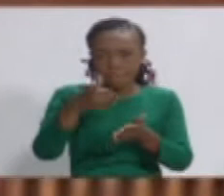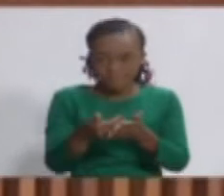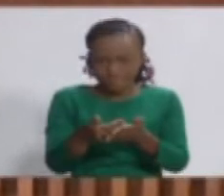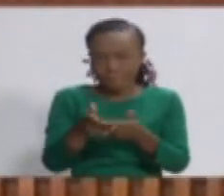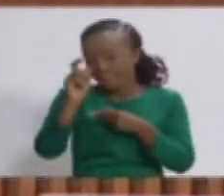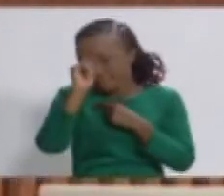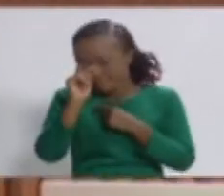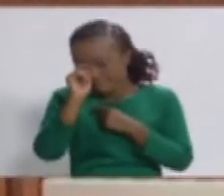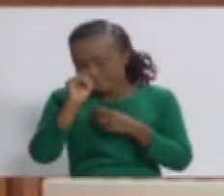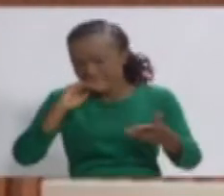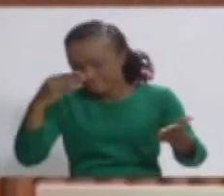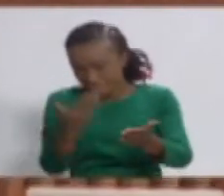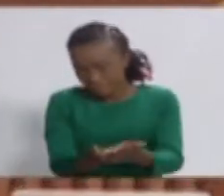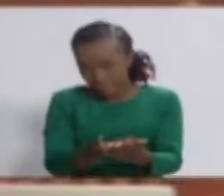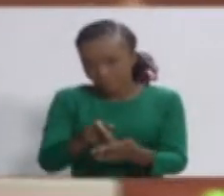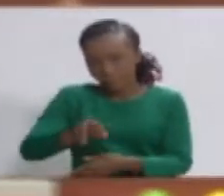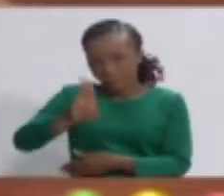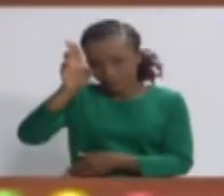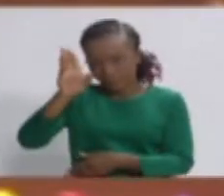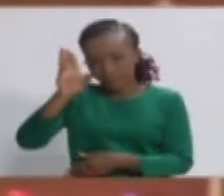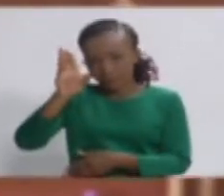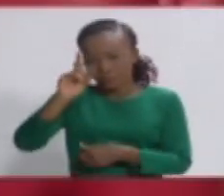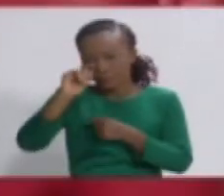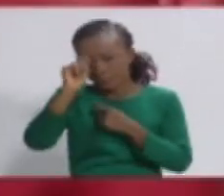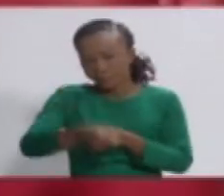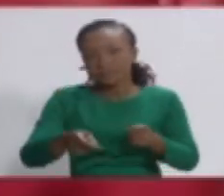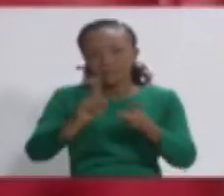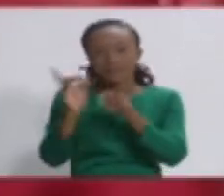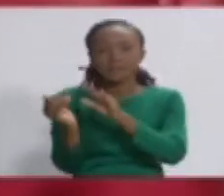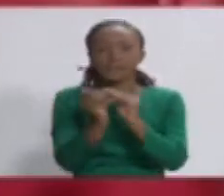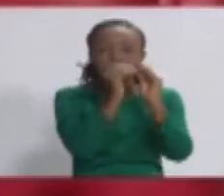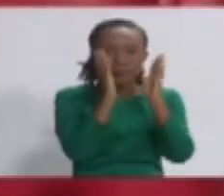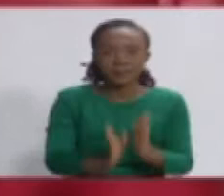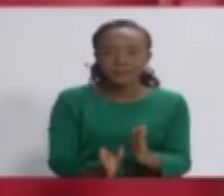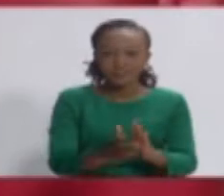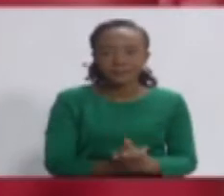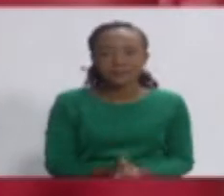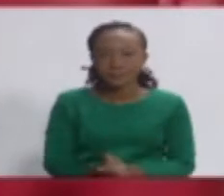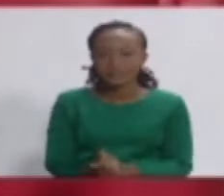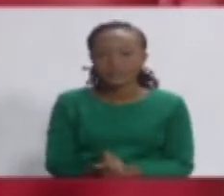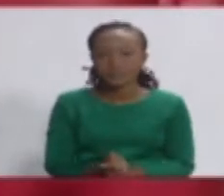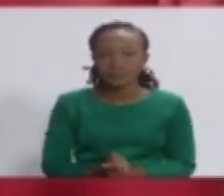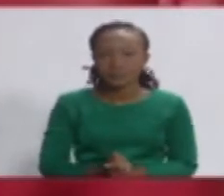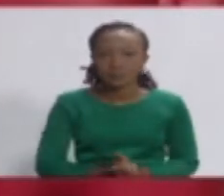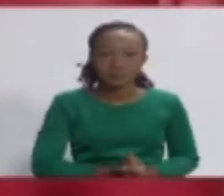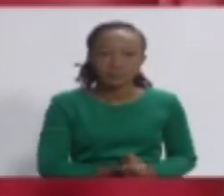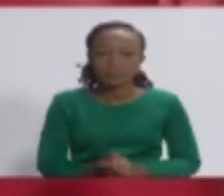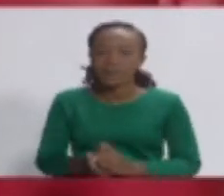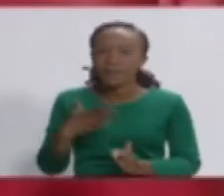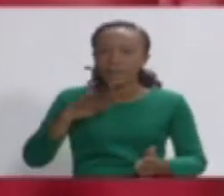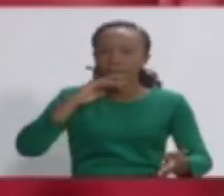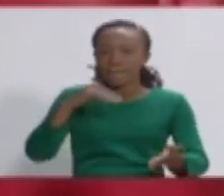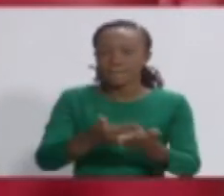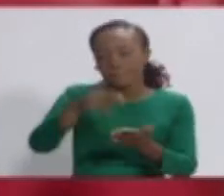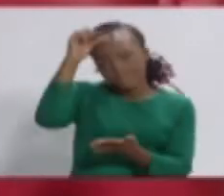Uhuru Kenyatta kwa kumtambua kama kiongozi. Vile vile pia nachukua fursa hii kumshukuru gavana wa